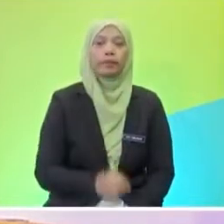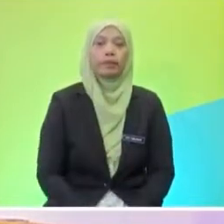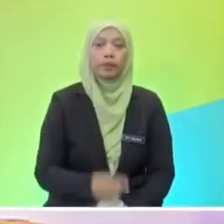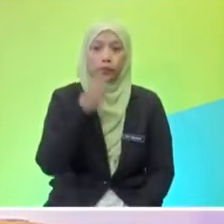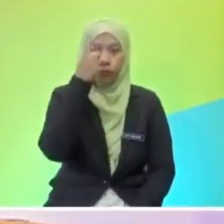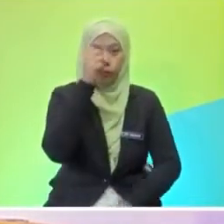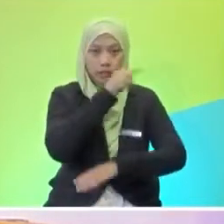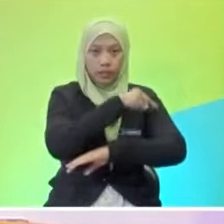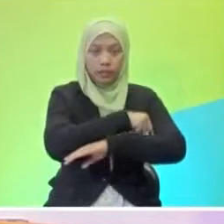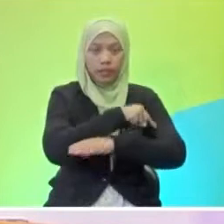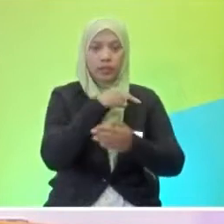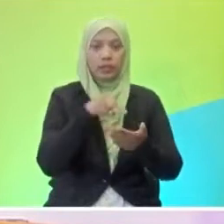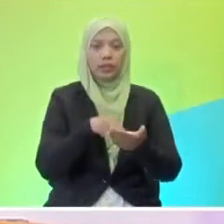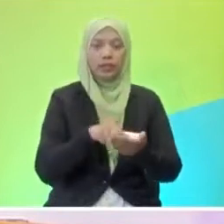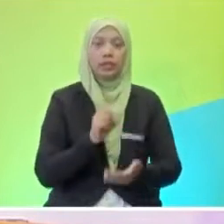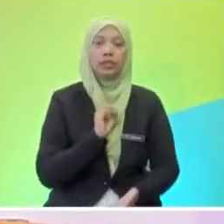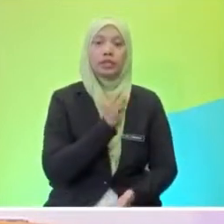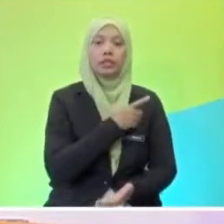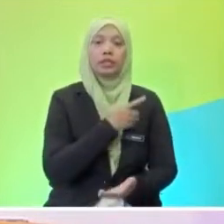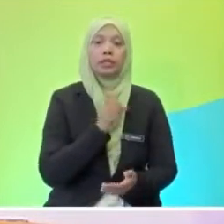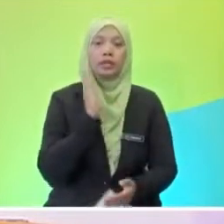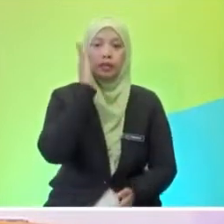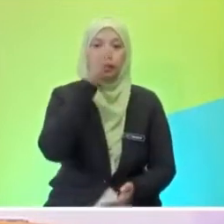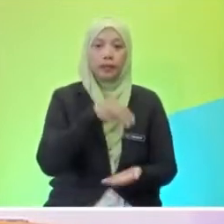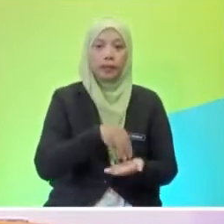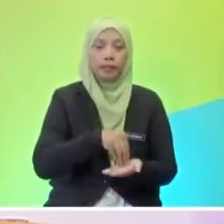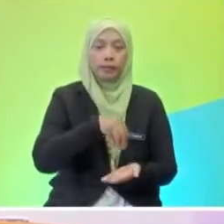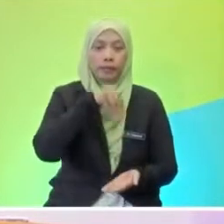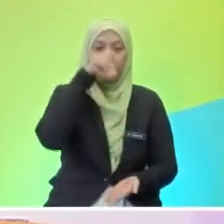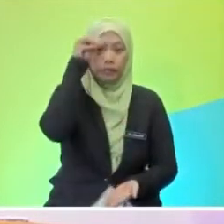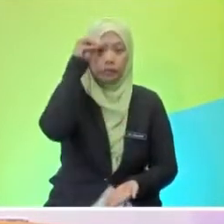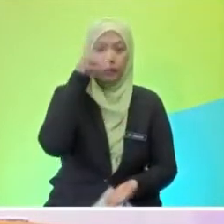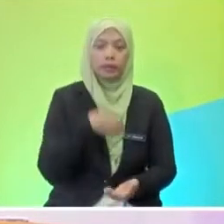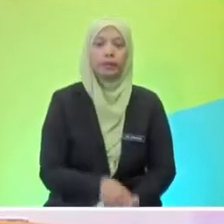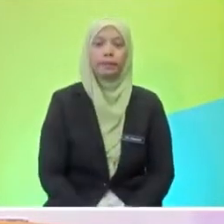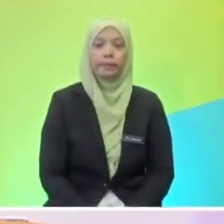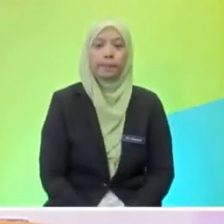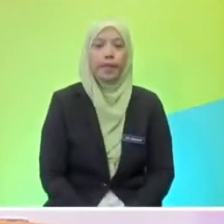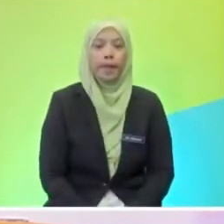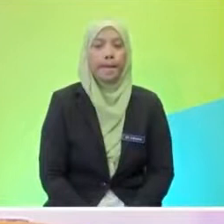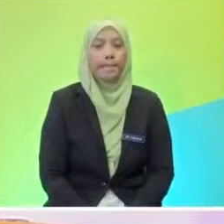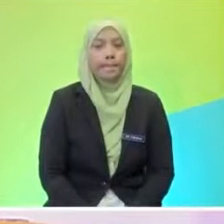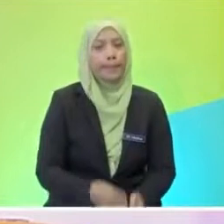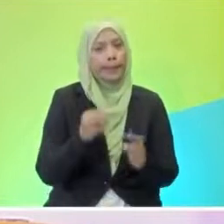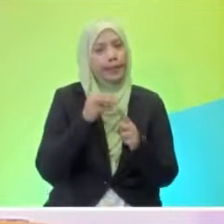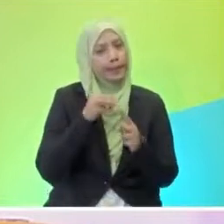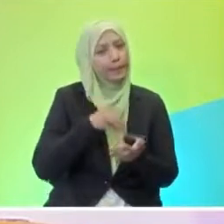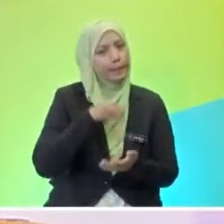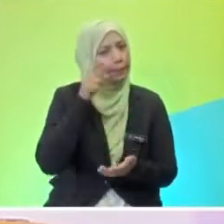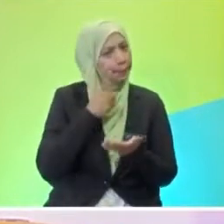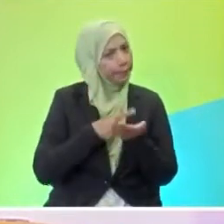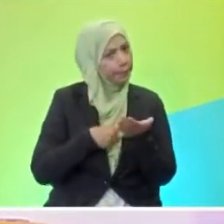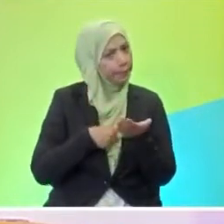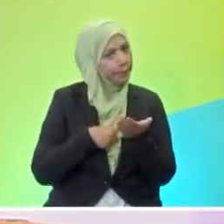kita pembelajaran kita dan ulang kaji kita untuk mata pelajaran mmm mata pelajaran apa ya